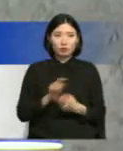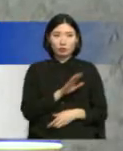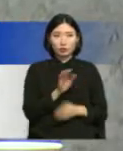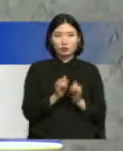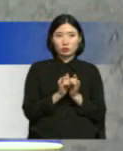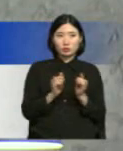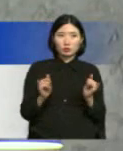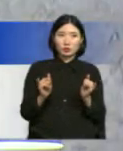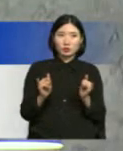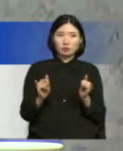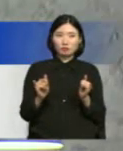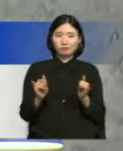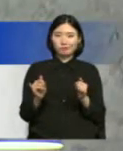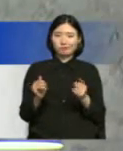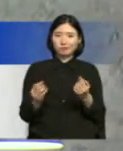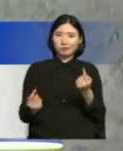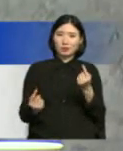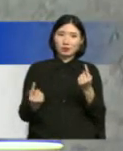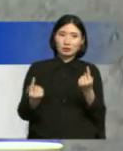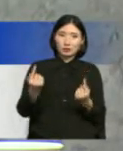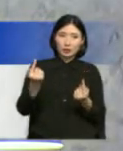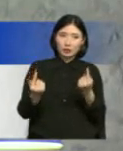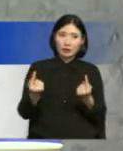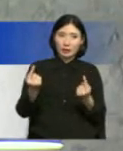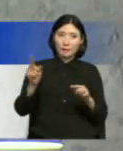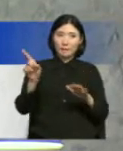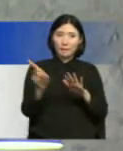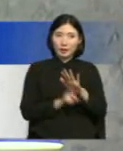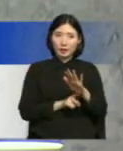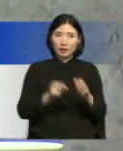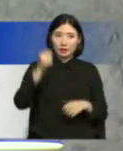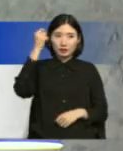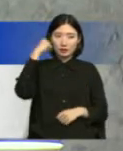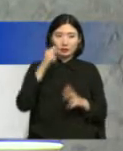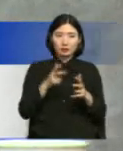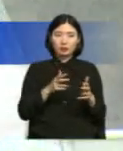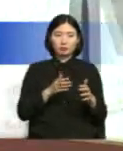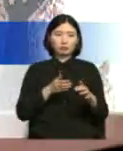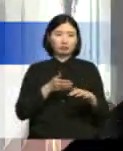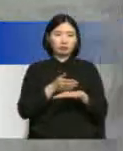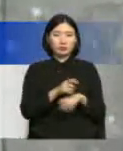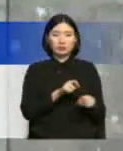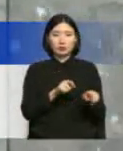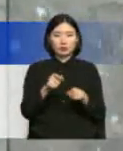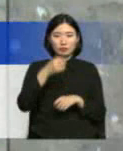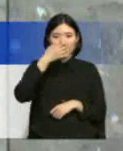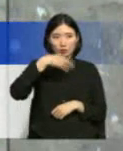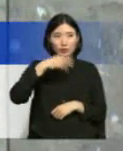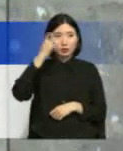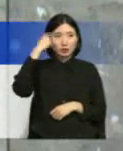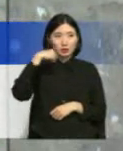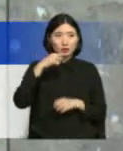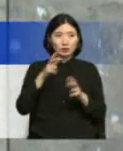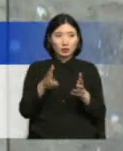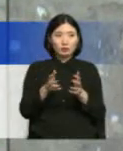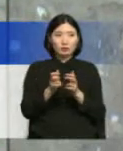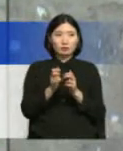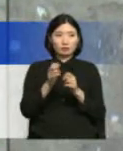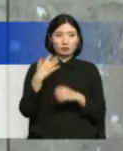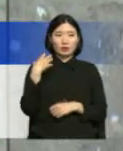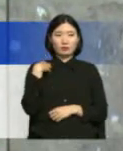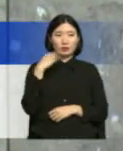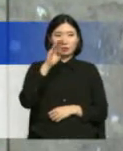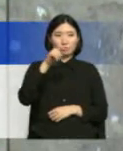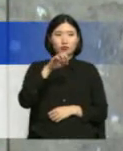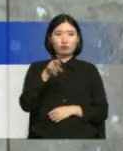주민들은 상대적인 박탈감과 사업 지연에 대한 피로감을 느끼고 있습니다. 사업자인 부영 측에서 서울시 주관부서 협의